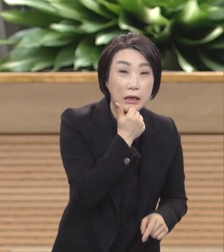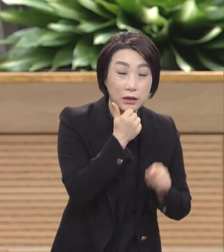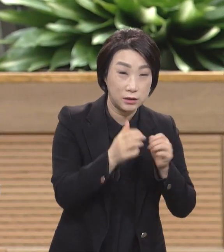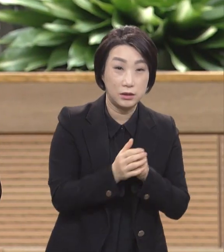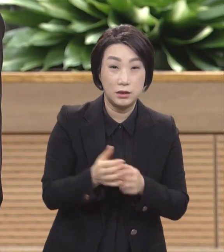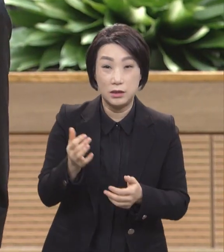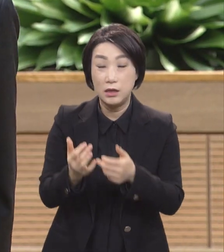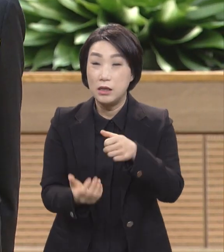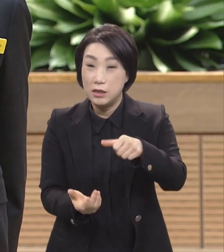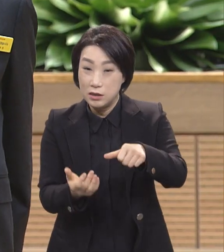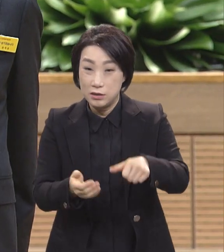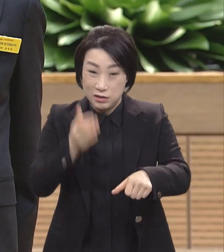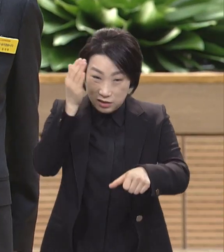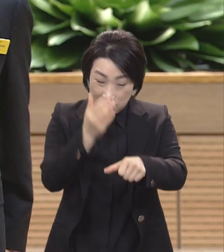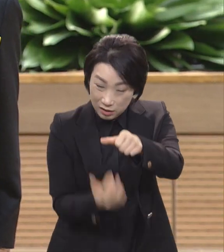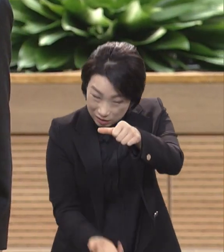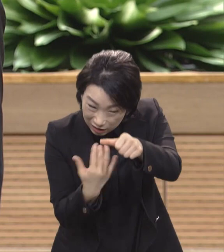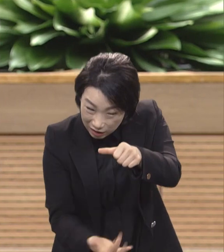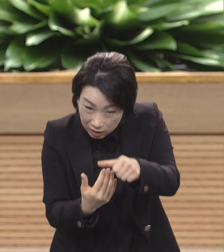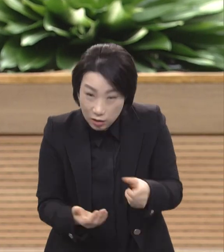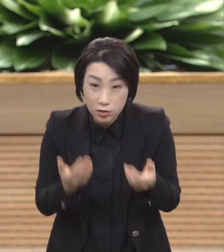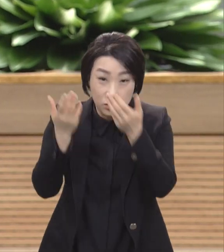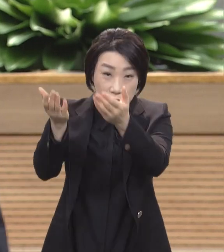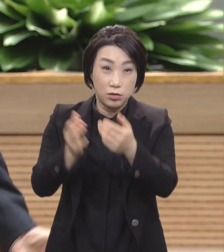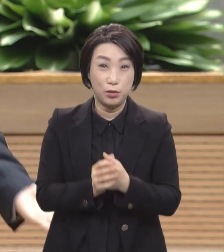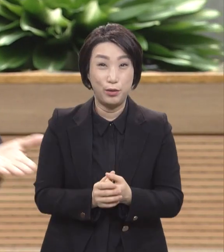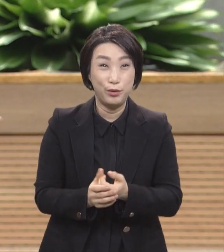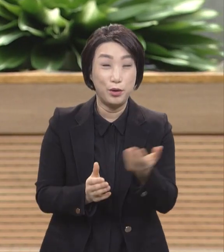하는 것은 야